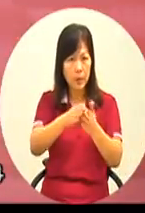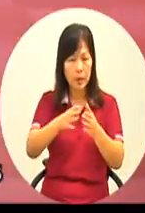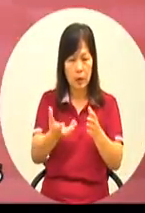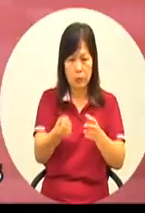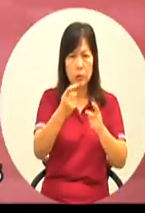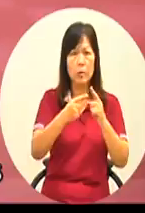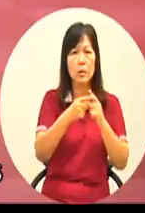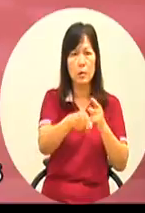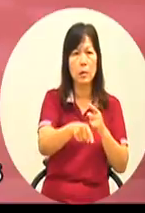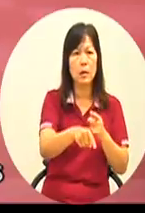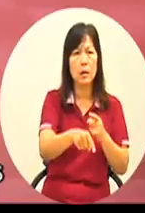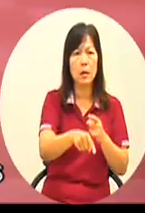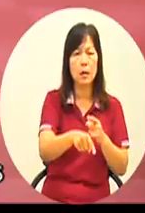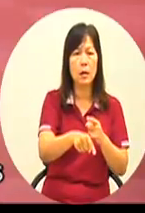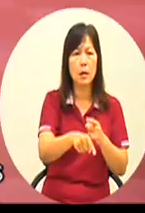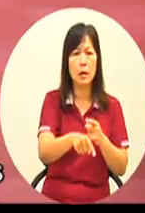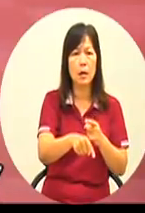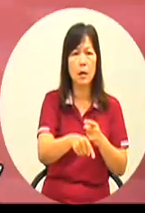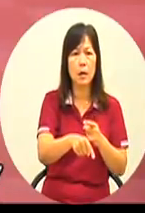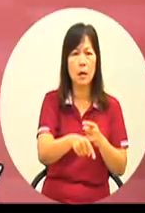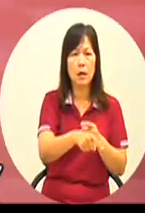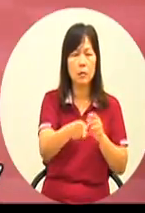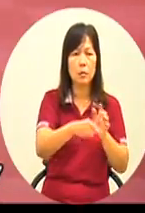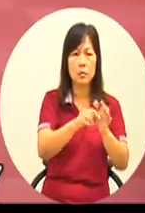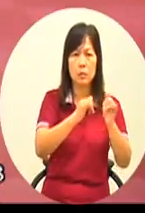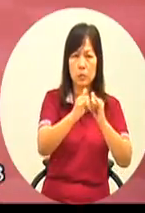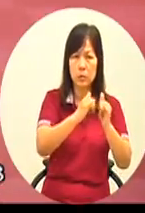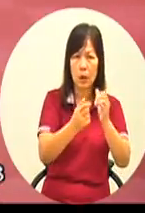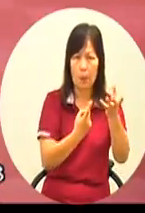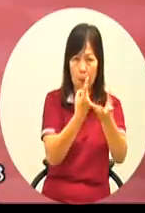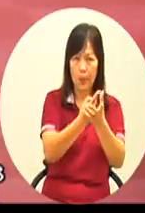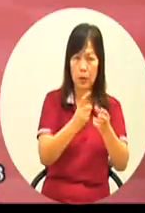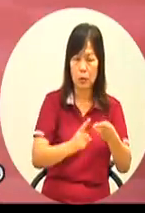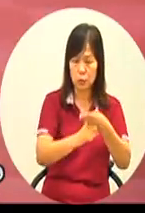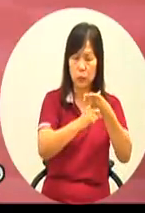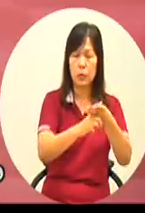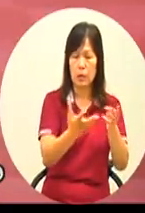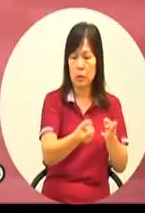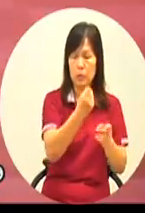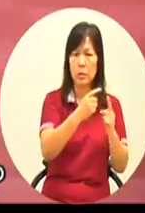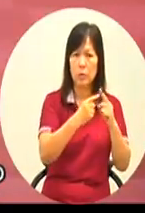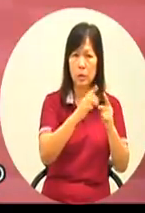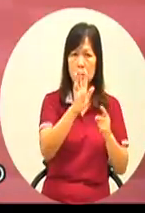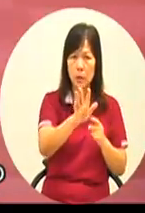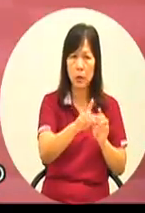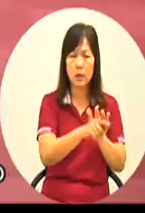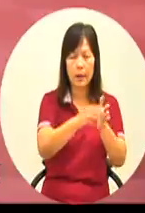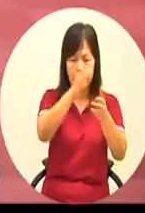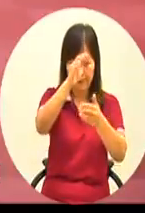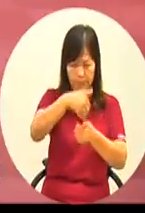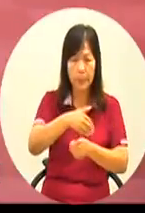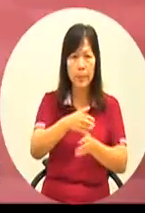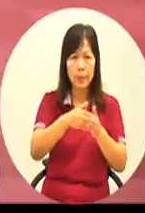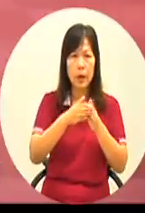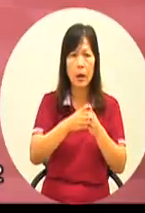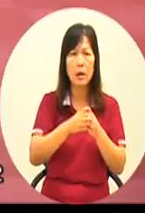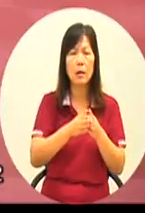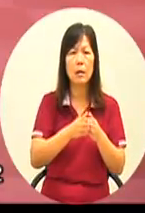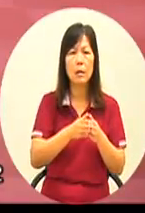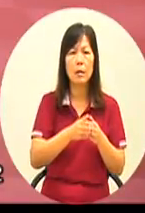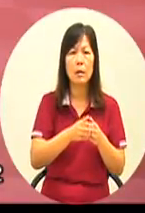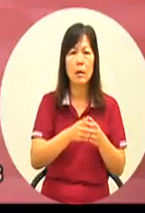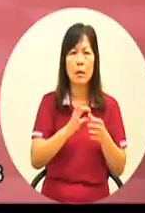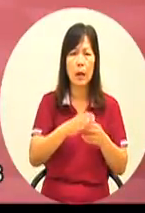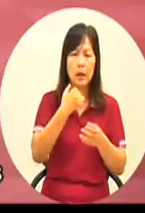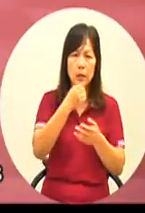人，他就是一个公民参与的主要的权利人嘛，你就可以邀请他把这个，